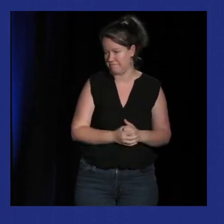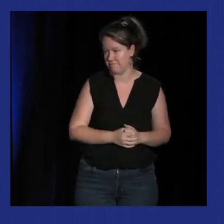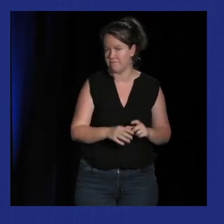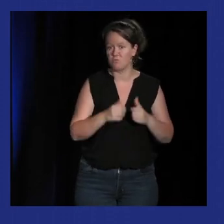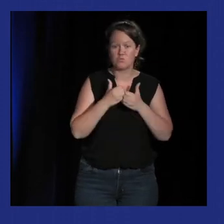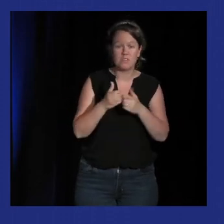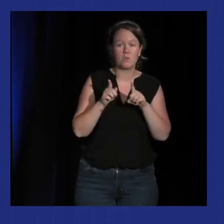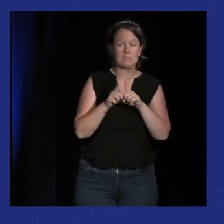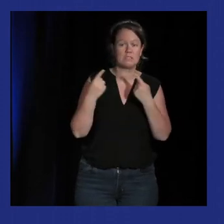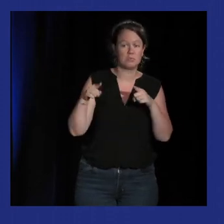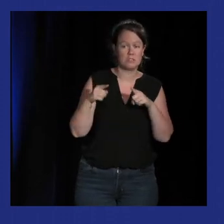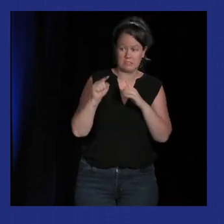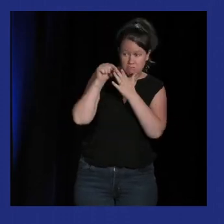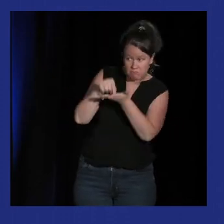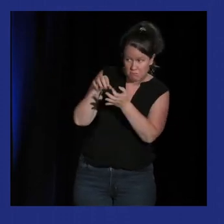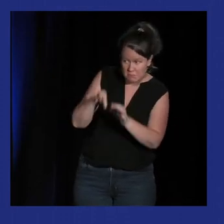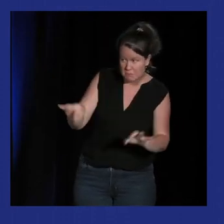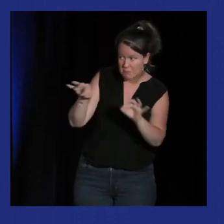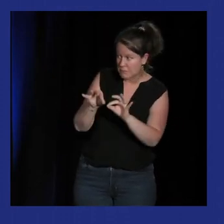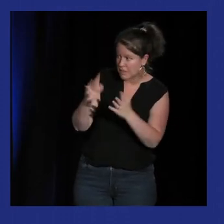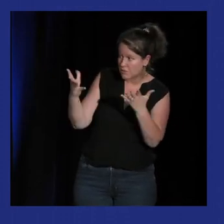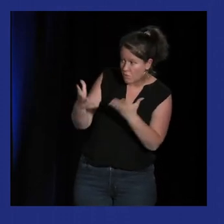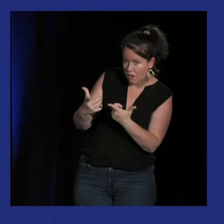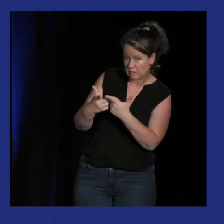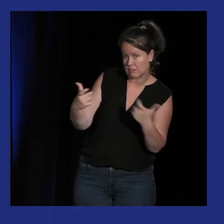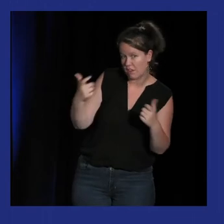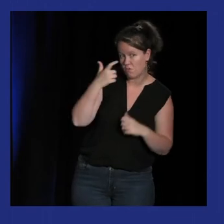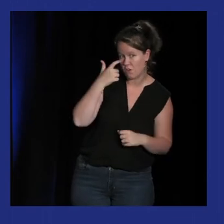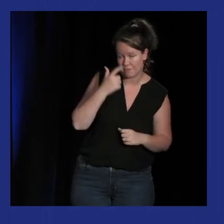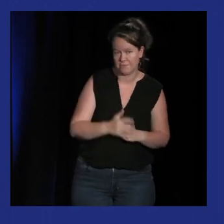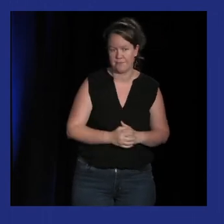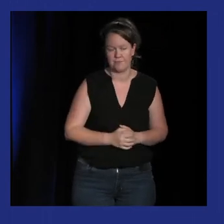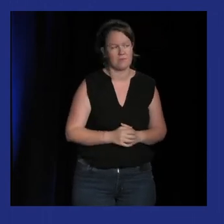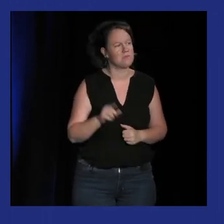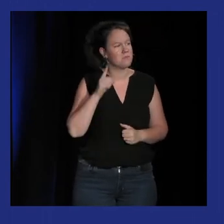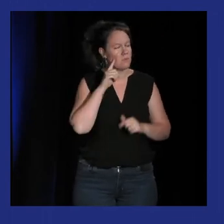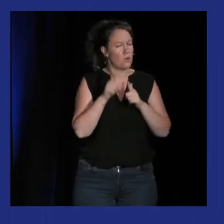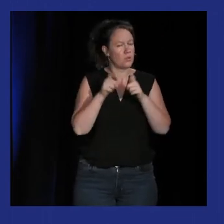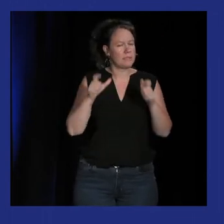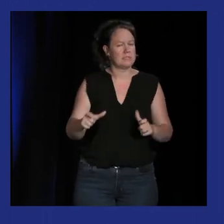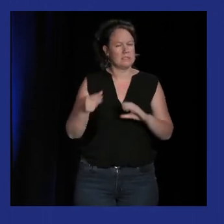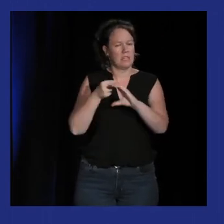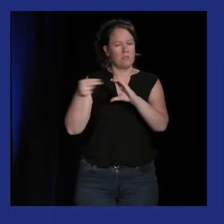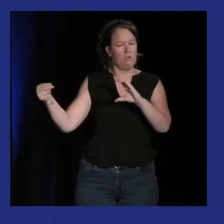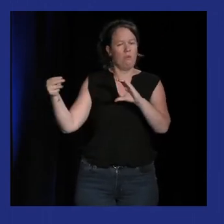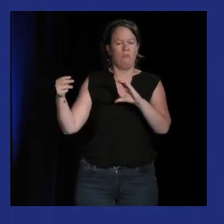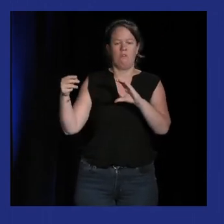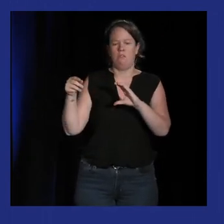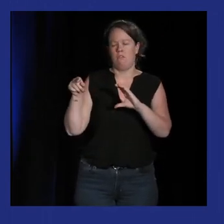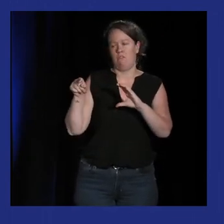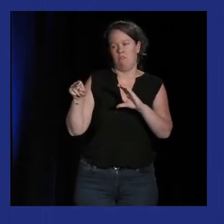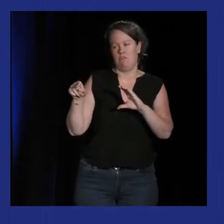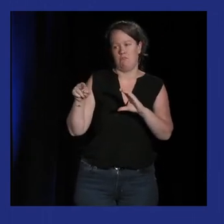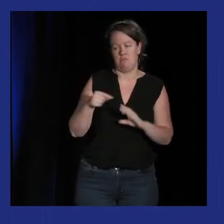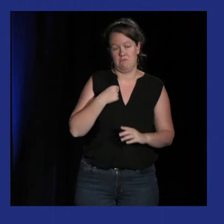et puis pour reprendre Nintendo ça m'est arrivé je vais peut-être l'un des seuls au